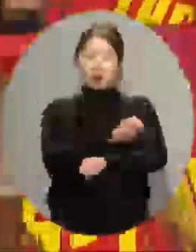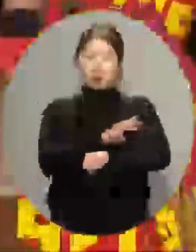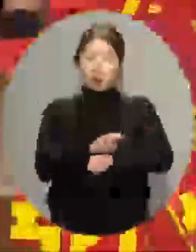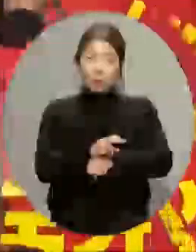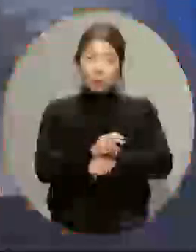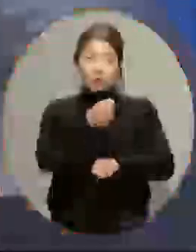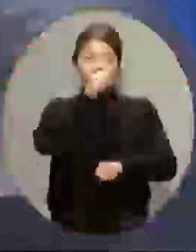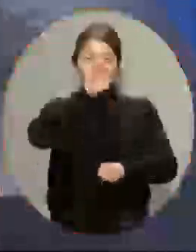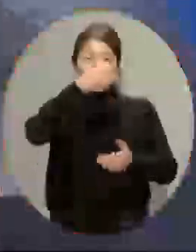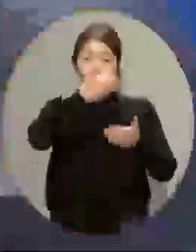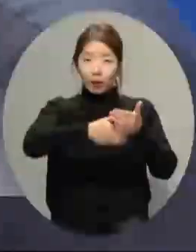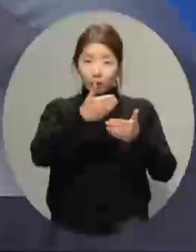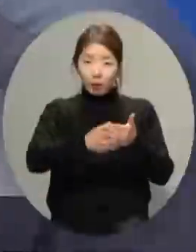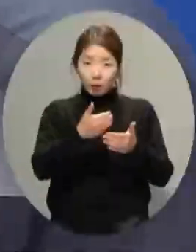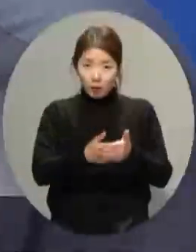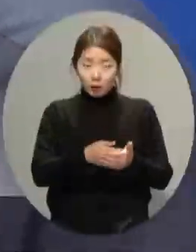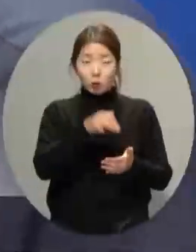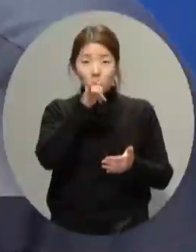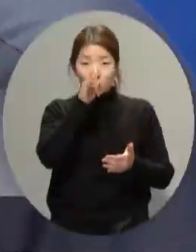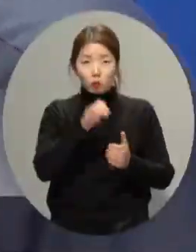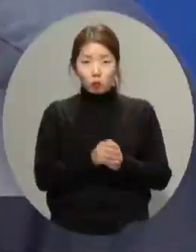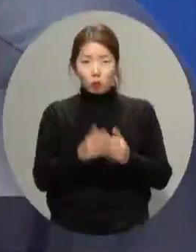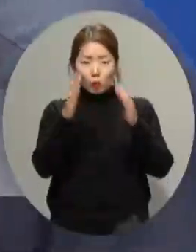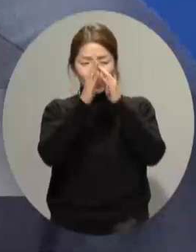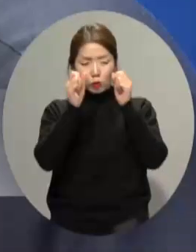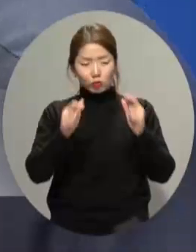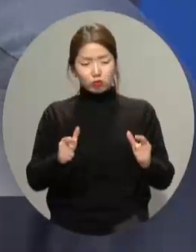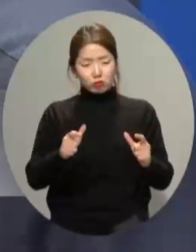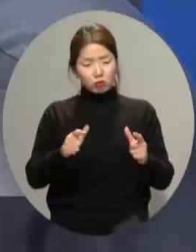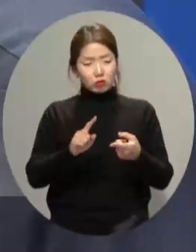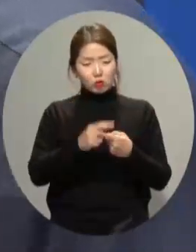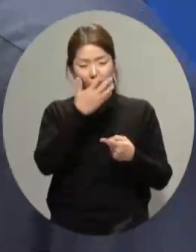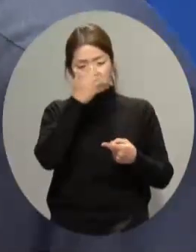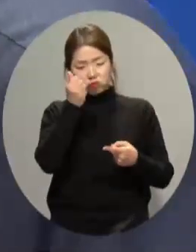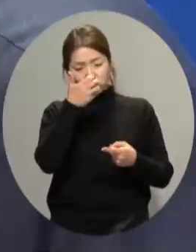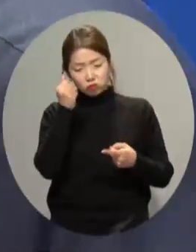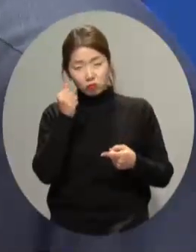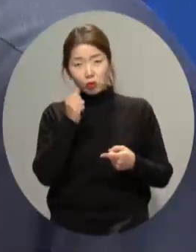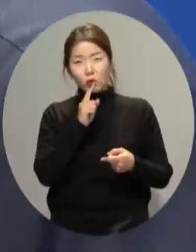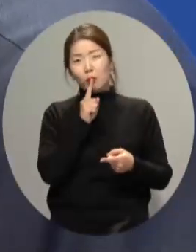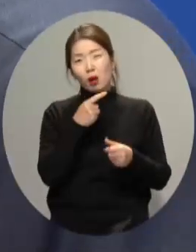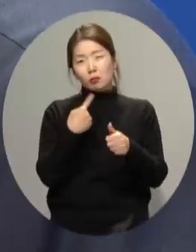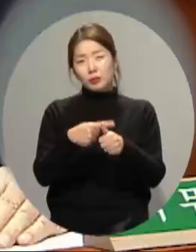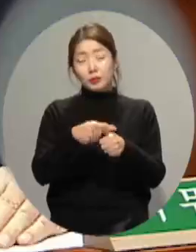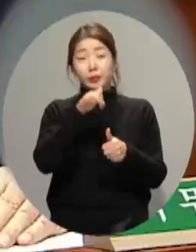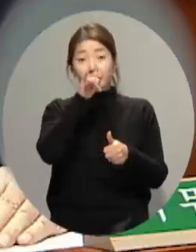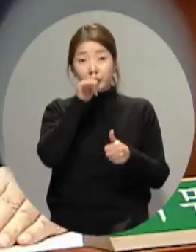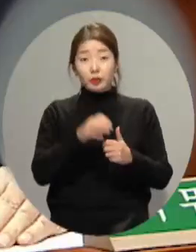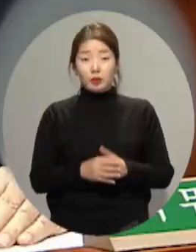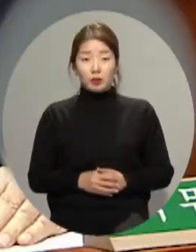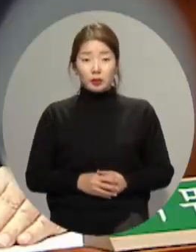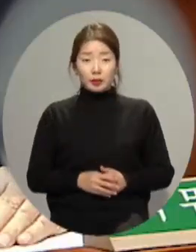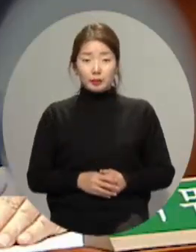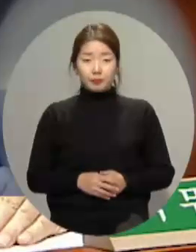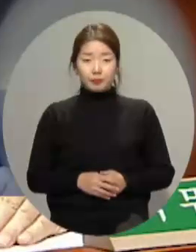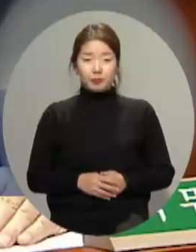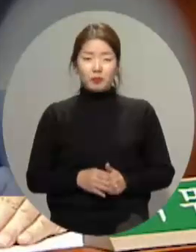예산이 대폭 삭감된 상황 속에서도 전북을 외면하는 행보로 따가운 질타를 받았습니다.